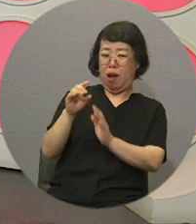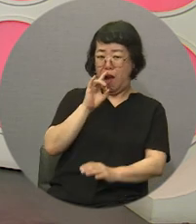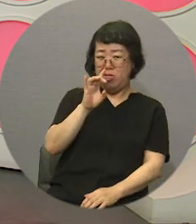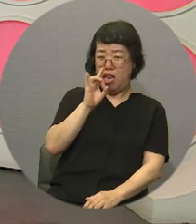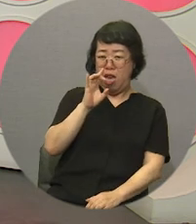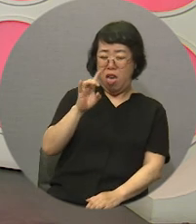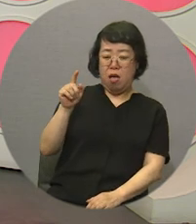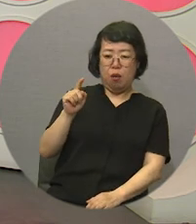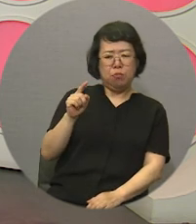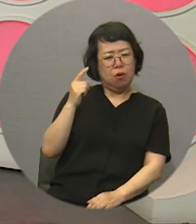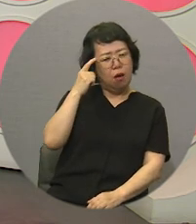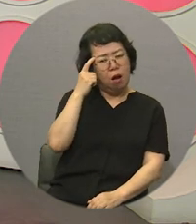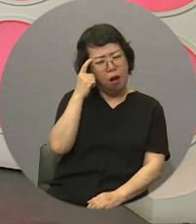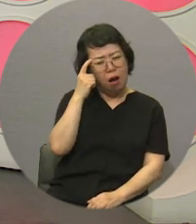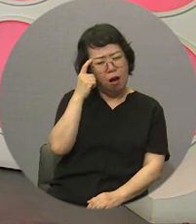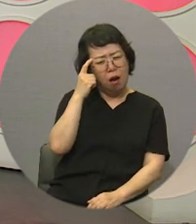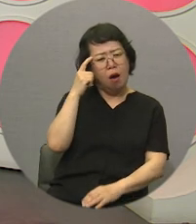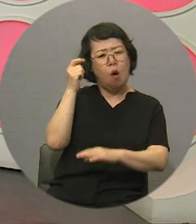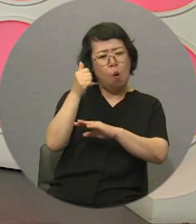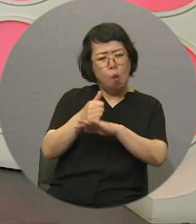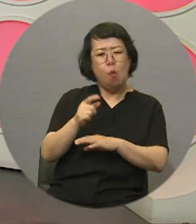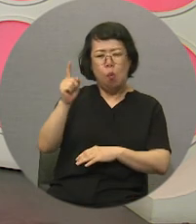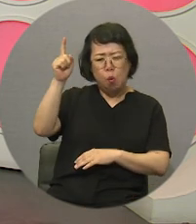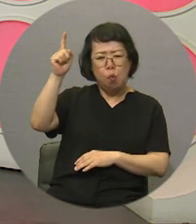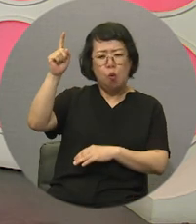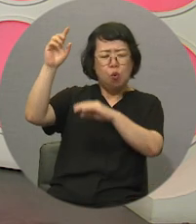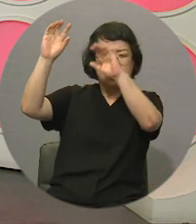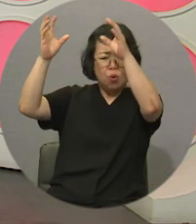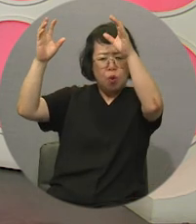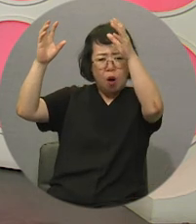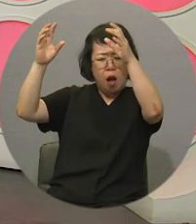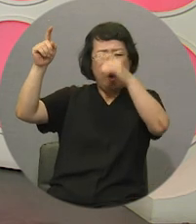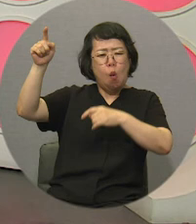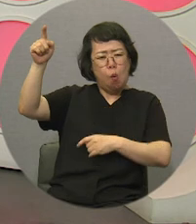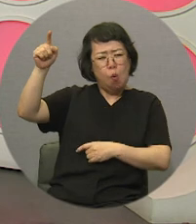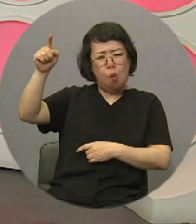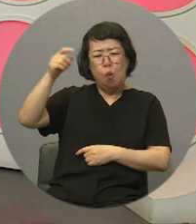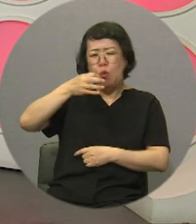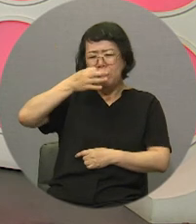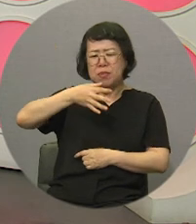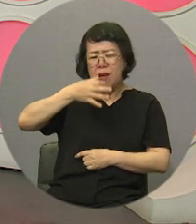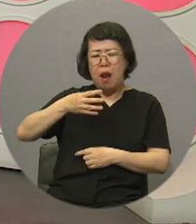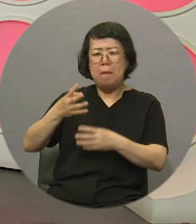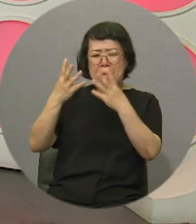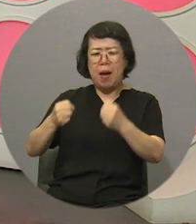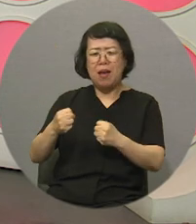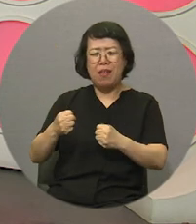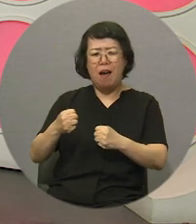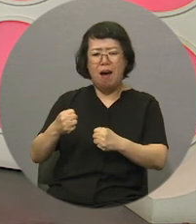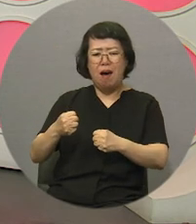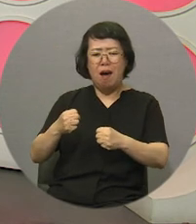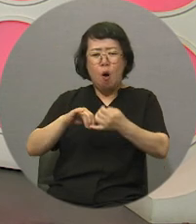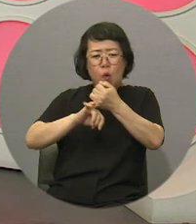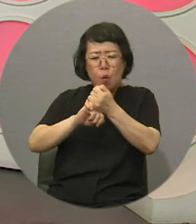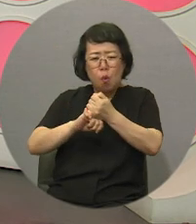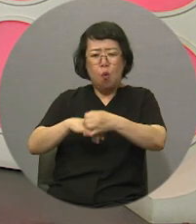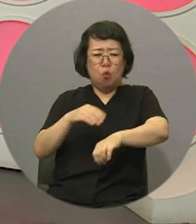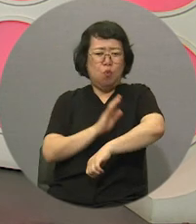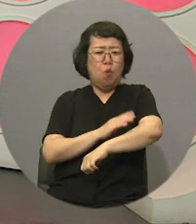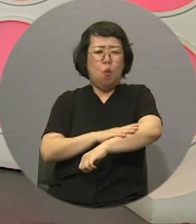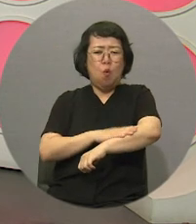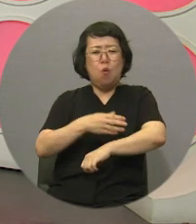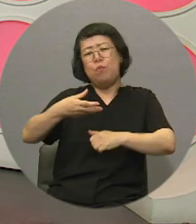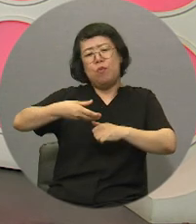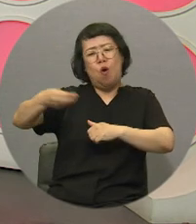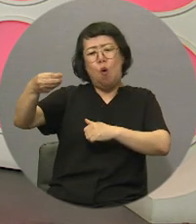힘든 사람이 많아서 이 아저씨 손이 꼭 필요하다고 또 부탁을 하는 거야. 그래서 빌려줬더니